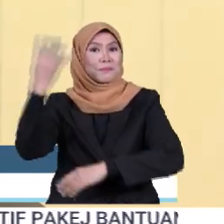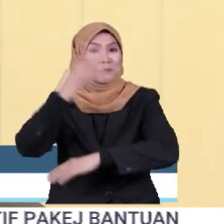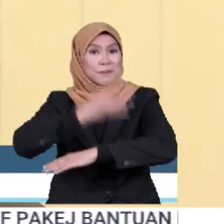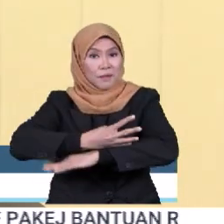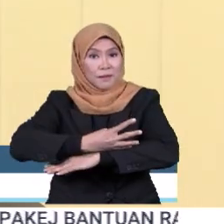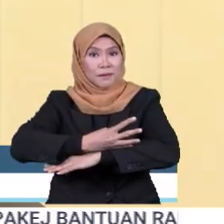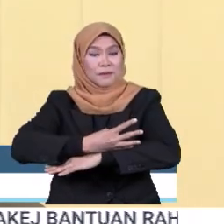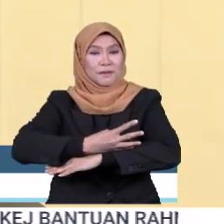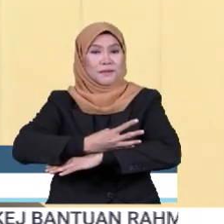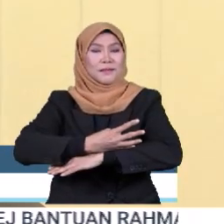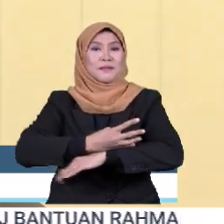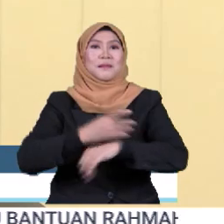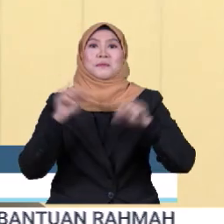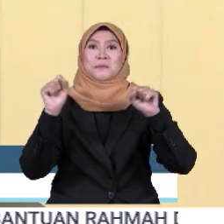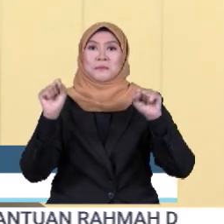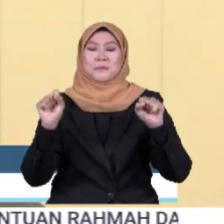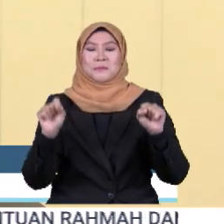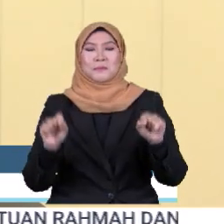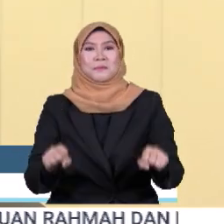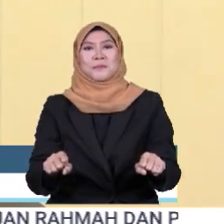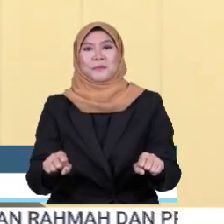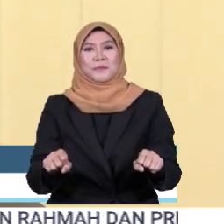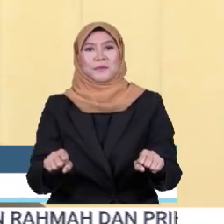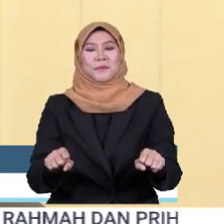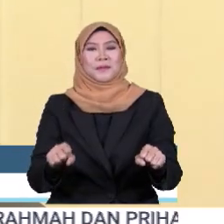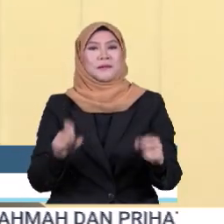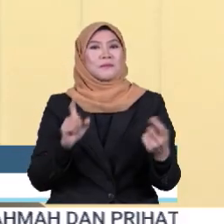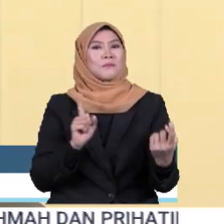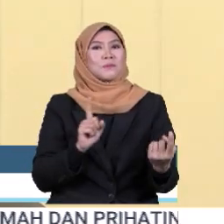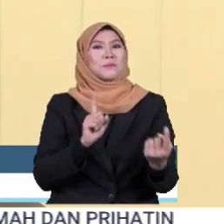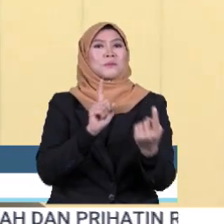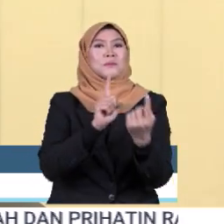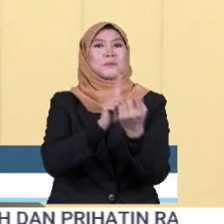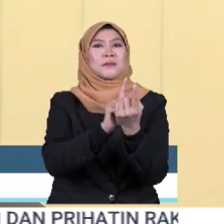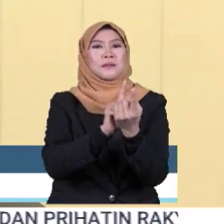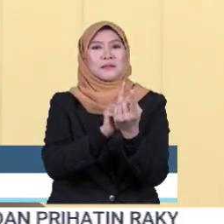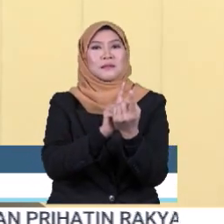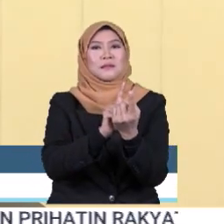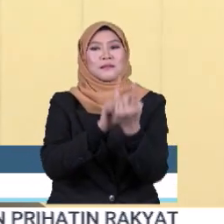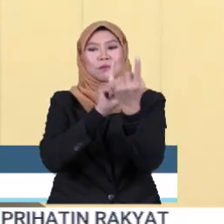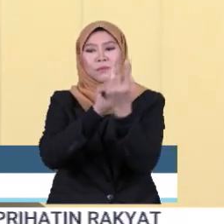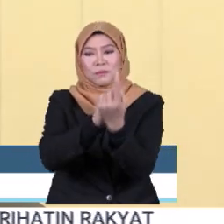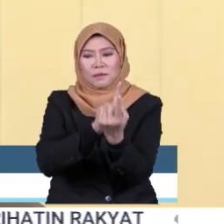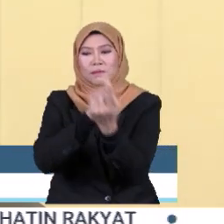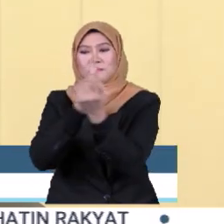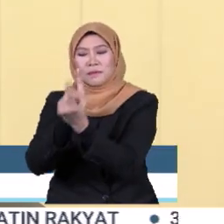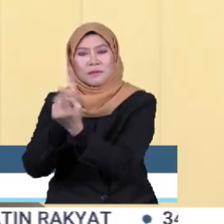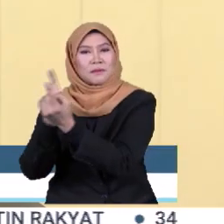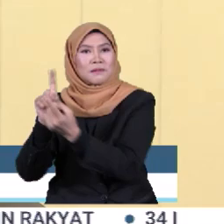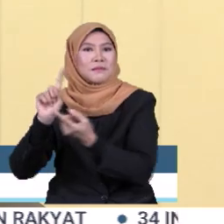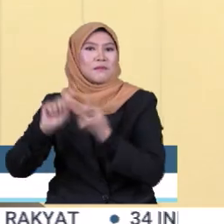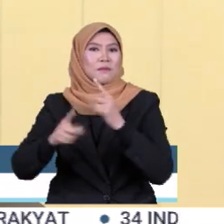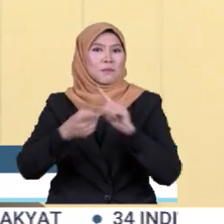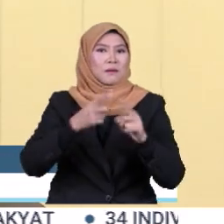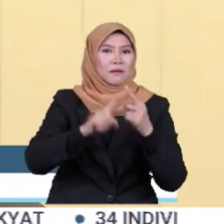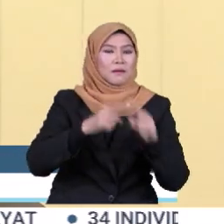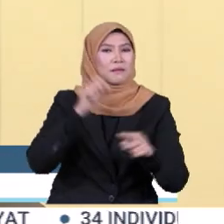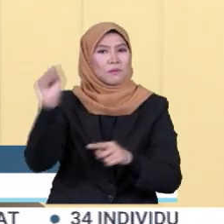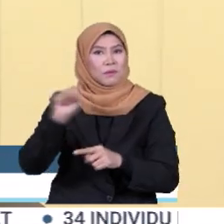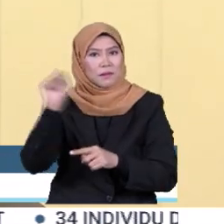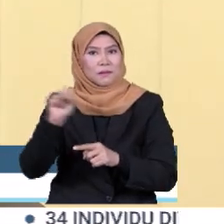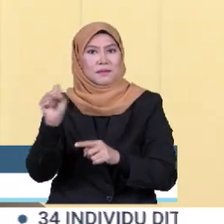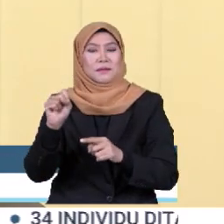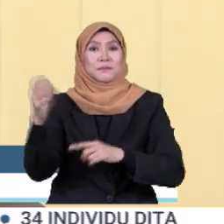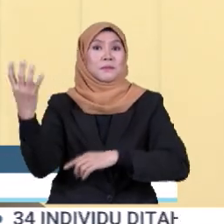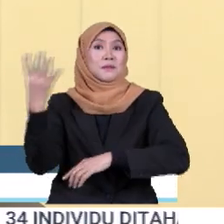itu, kita ingin bertemu sahabat handai, sanak saudara. Dalam masa